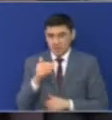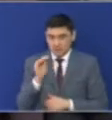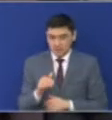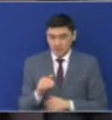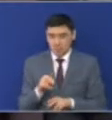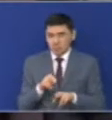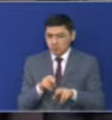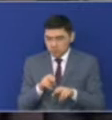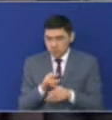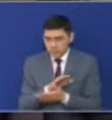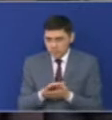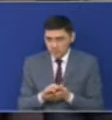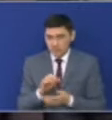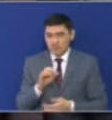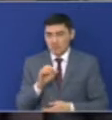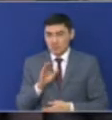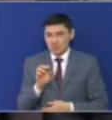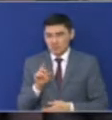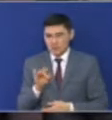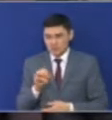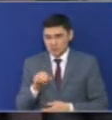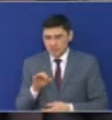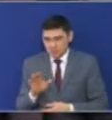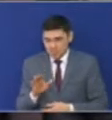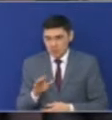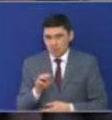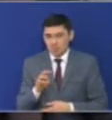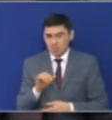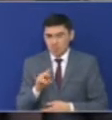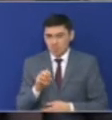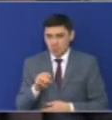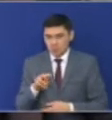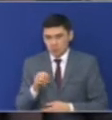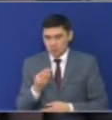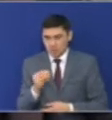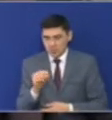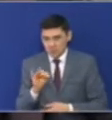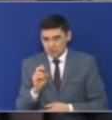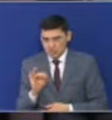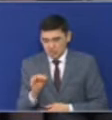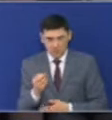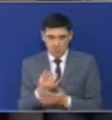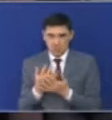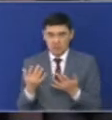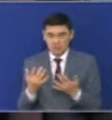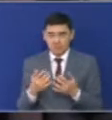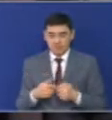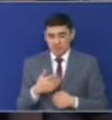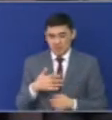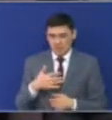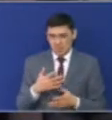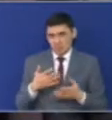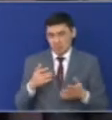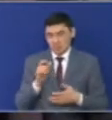стрелков, связистов, минометчиков, пулеметчиков и другие специальности. Более 50 семипалатинцев